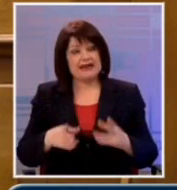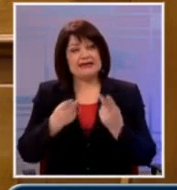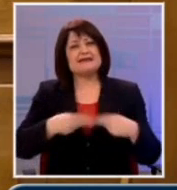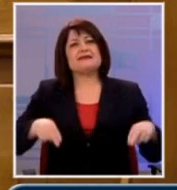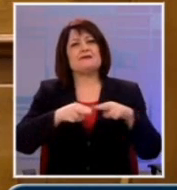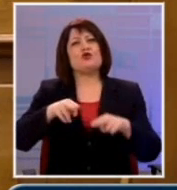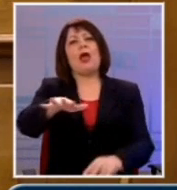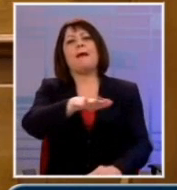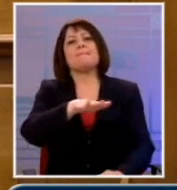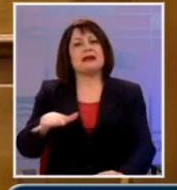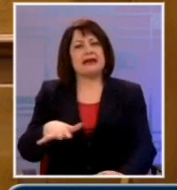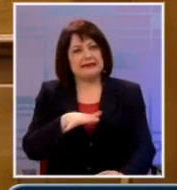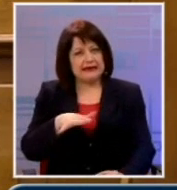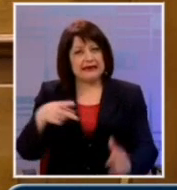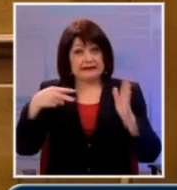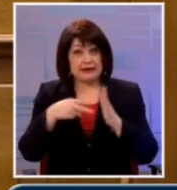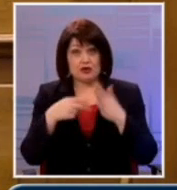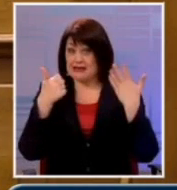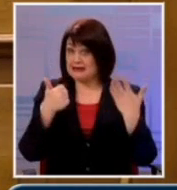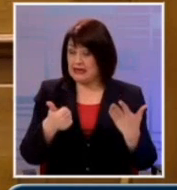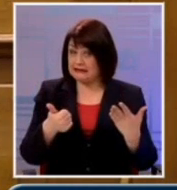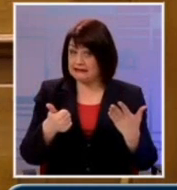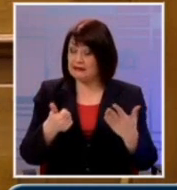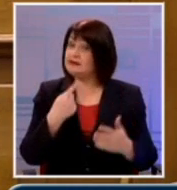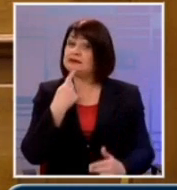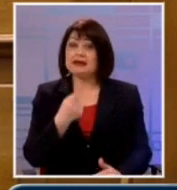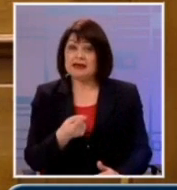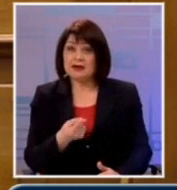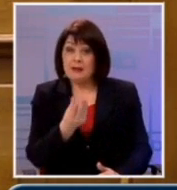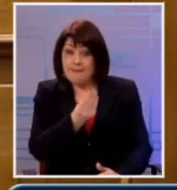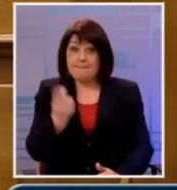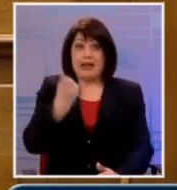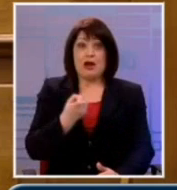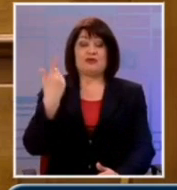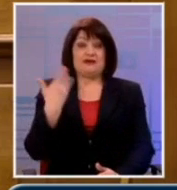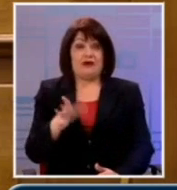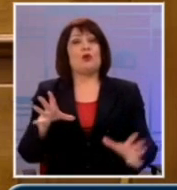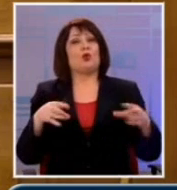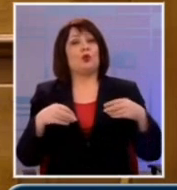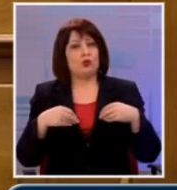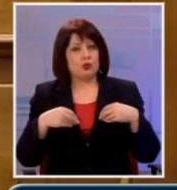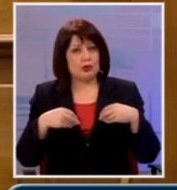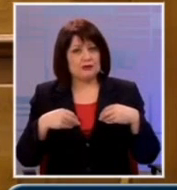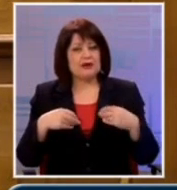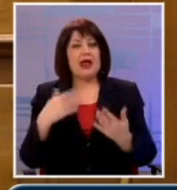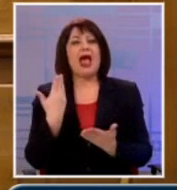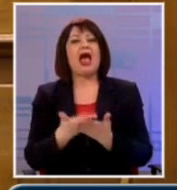της Επικρατείας το 2006, η οποία κατά πλειοψηφία δέχτηκε ότι η